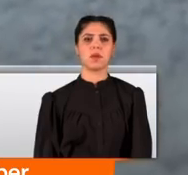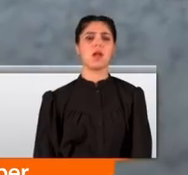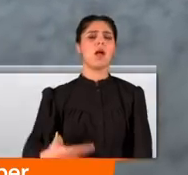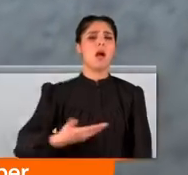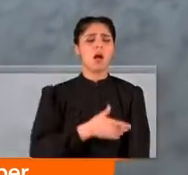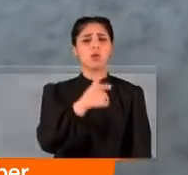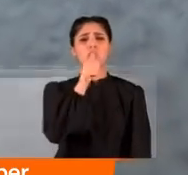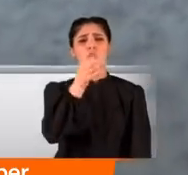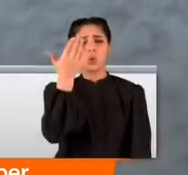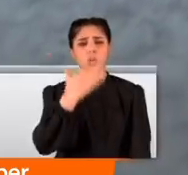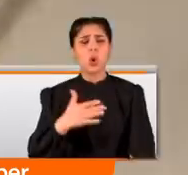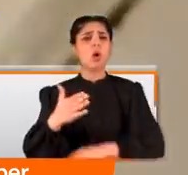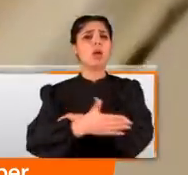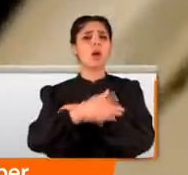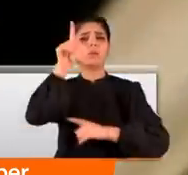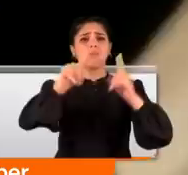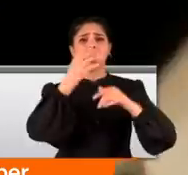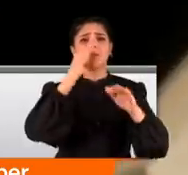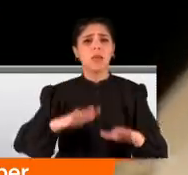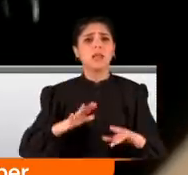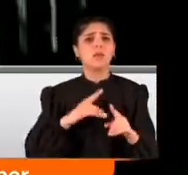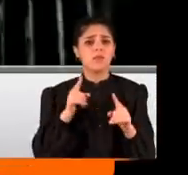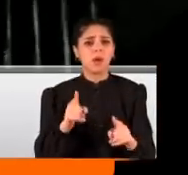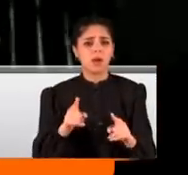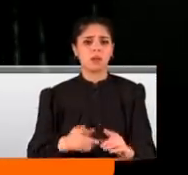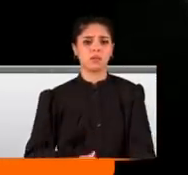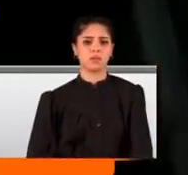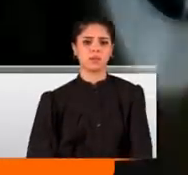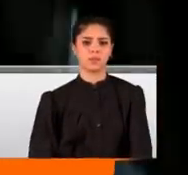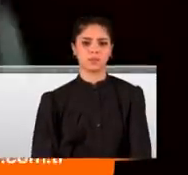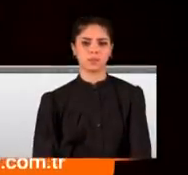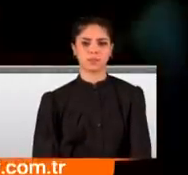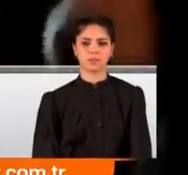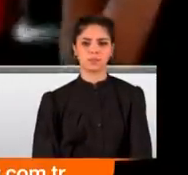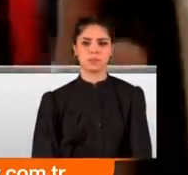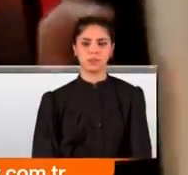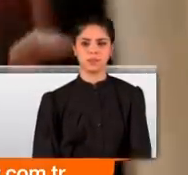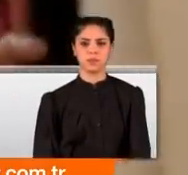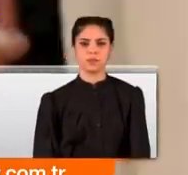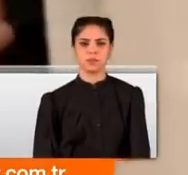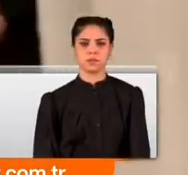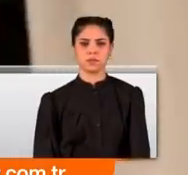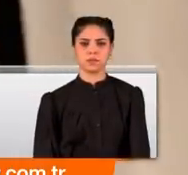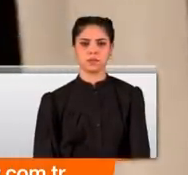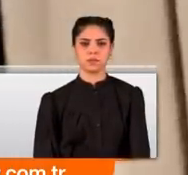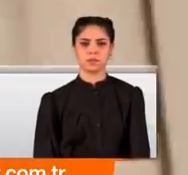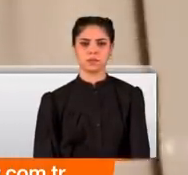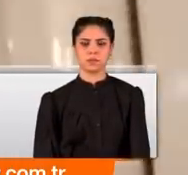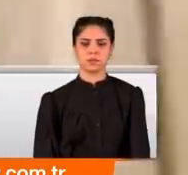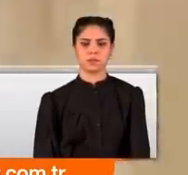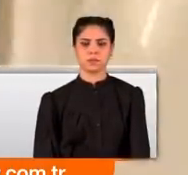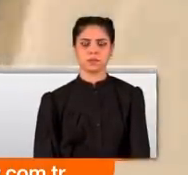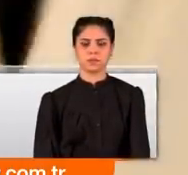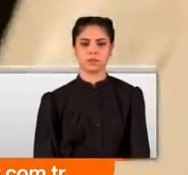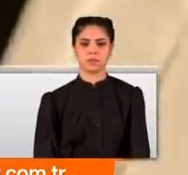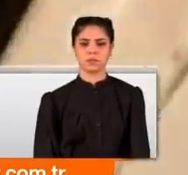halde gelecek yardımı bekleyenler. Ayakların ne çıplak? Çıplak, yemek geldik sağda solda, yemek arıyoruz, yemek getirdik buraya. Dolapları ıslandı adamın.